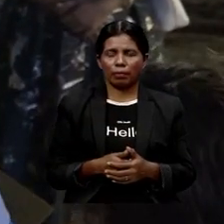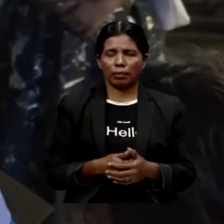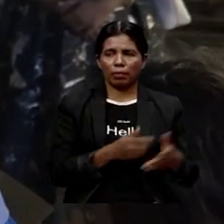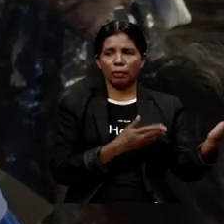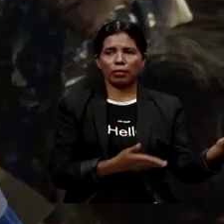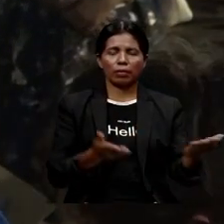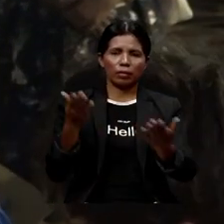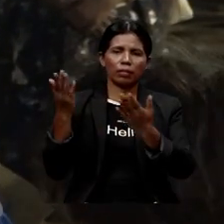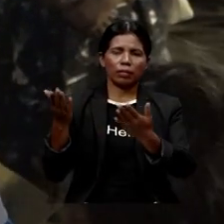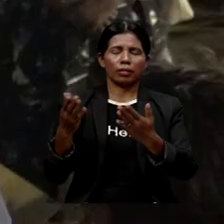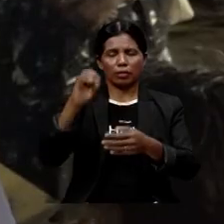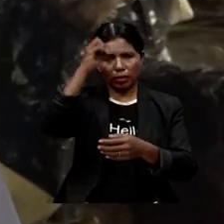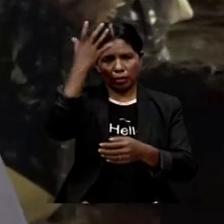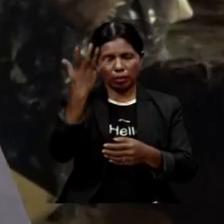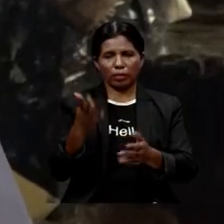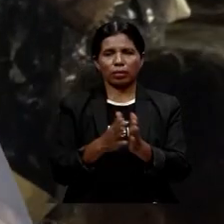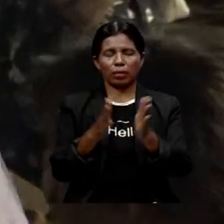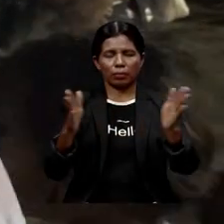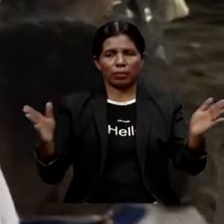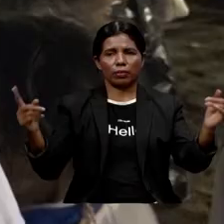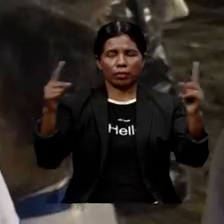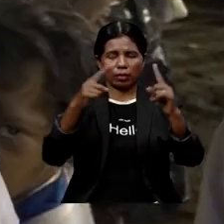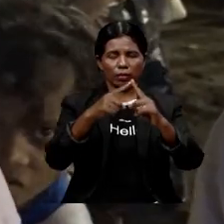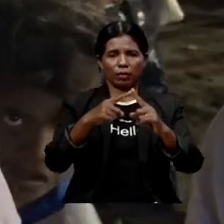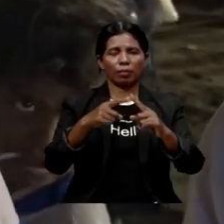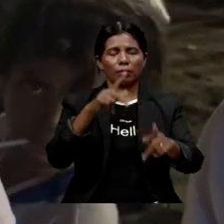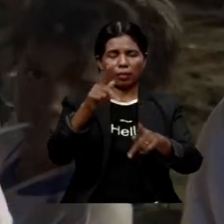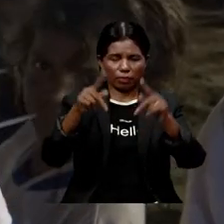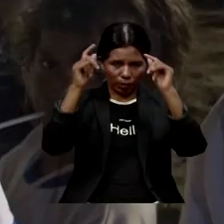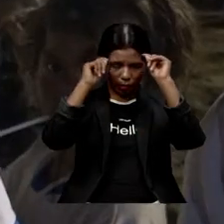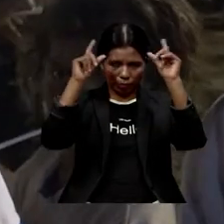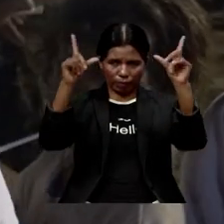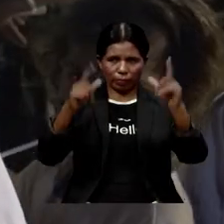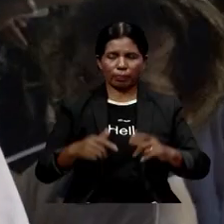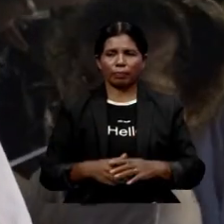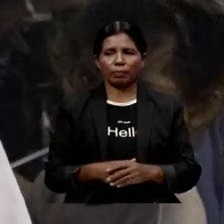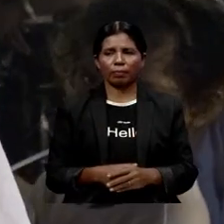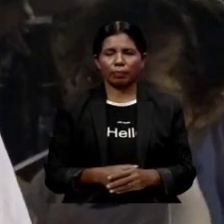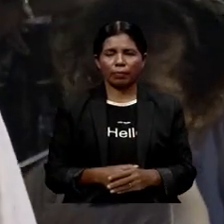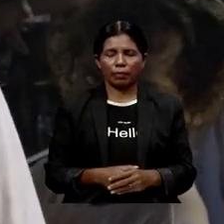lori grasa bo tida mai sarani timor iha eventi irane